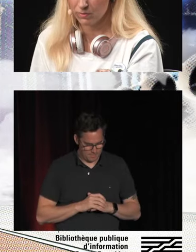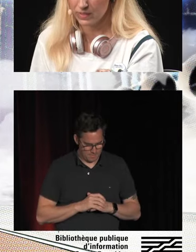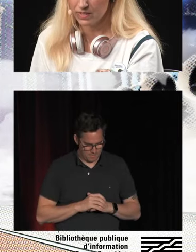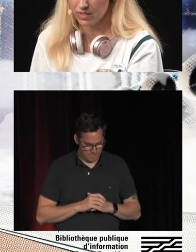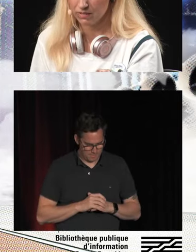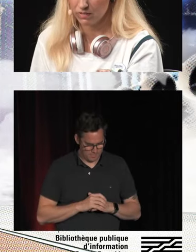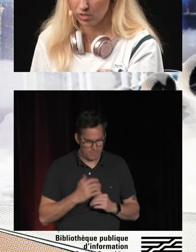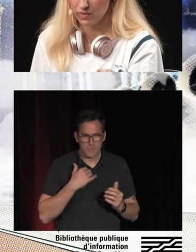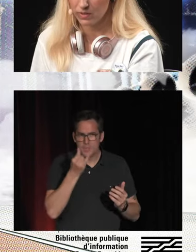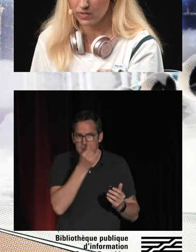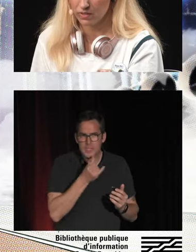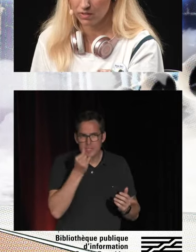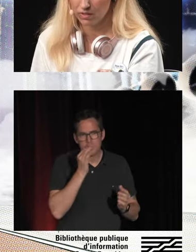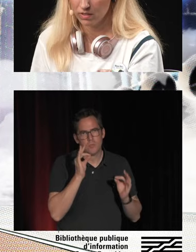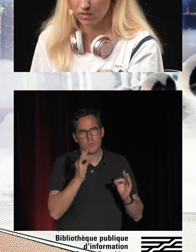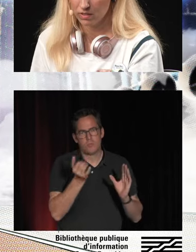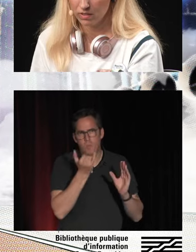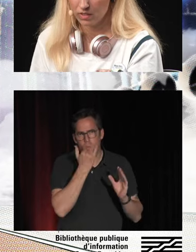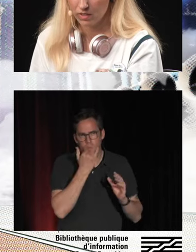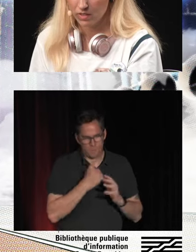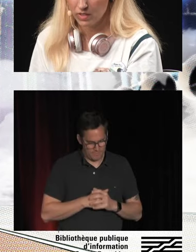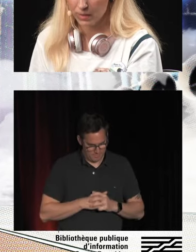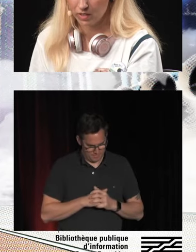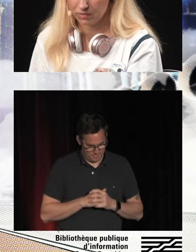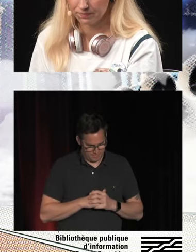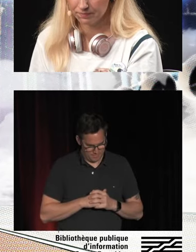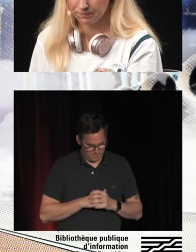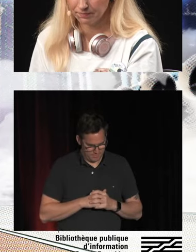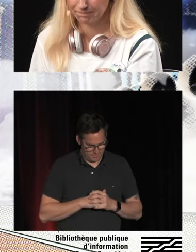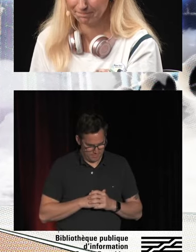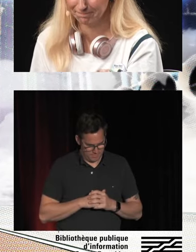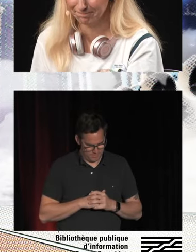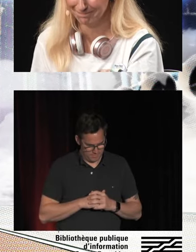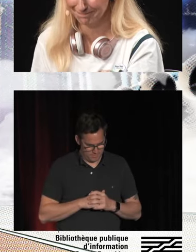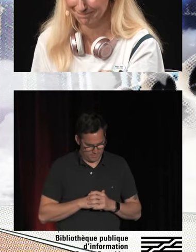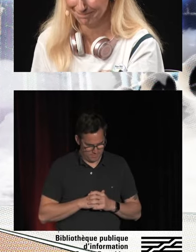J'ai fait une bêtise, hein. J'ai fait une bêtise. C'est pas grave.